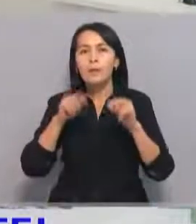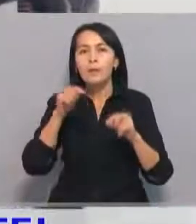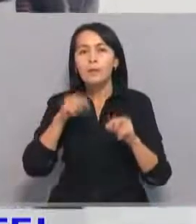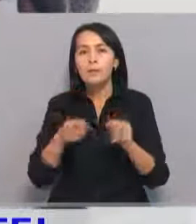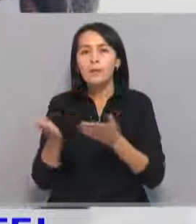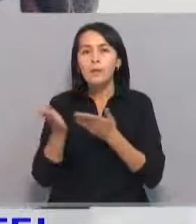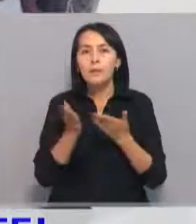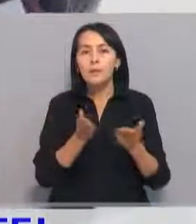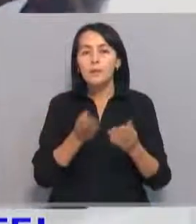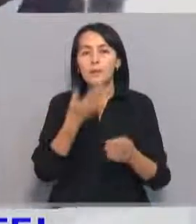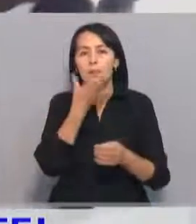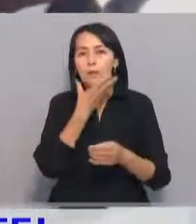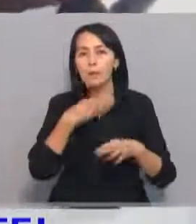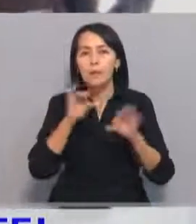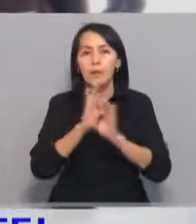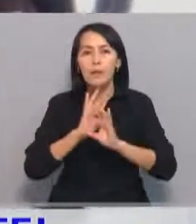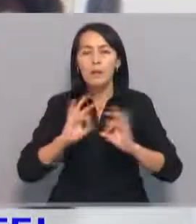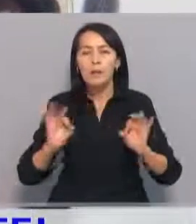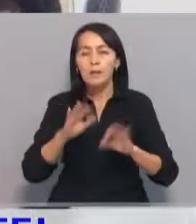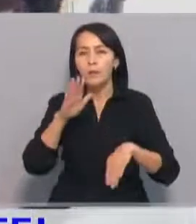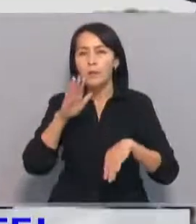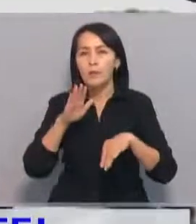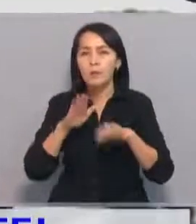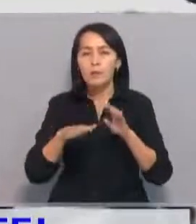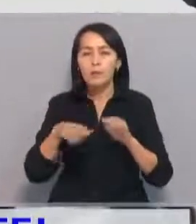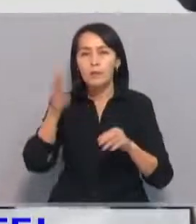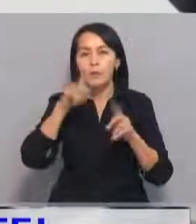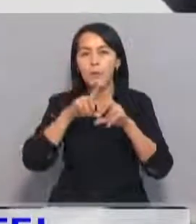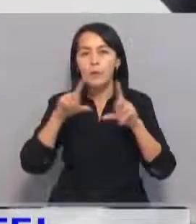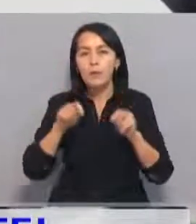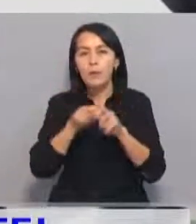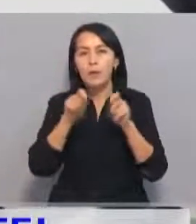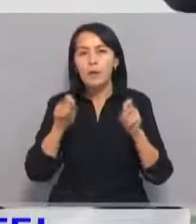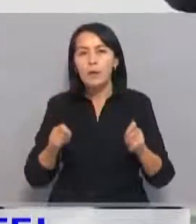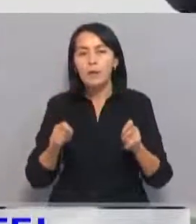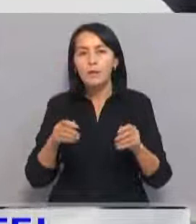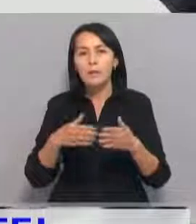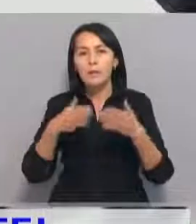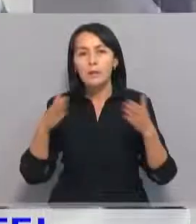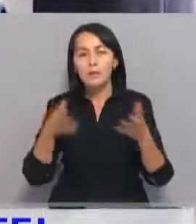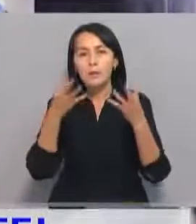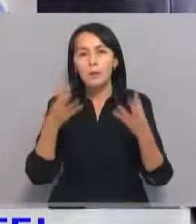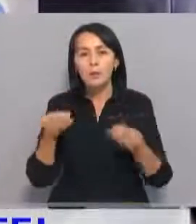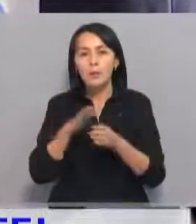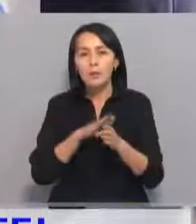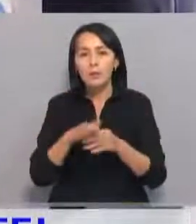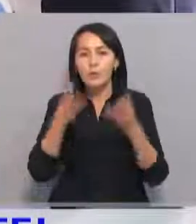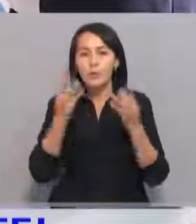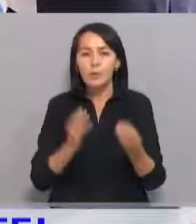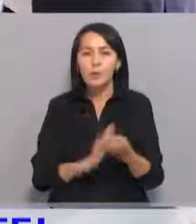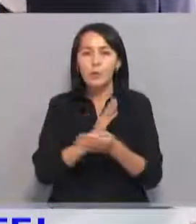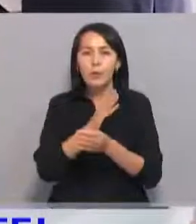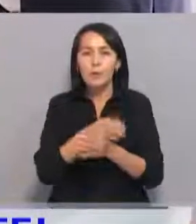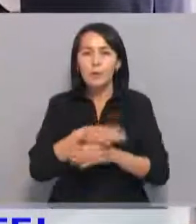кірсе шыққысыз, безендірілуі де заман талабына сай. Мектептің ашылуына орай ашық есік күні ұйымдастырылды. Бұл күні